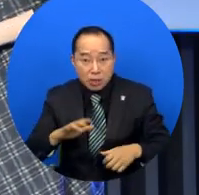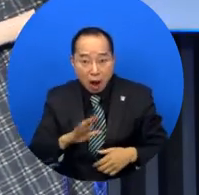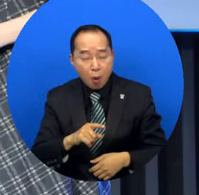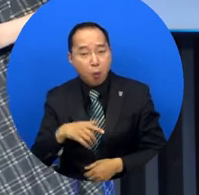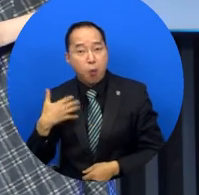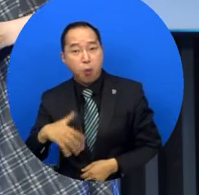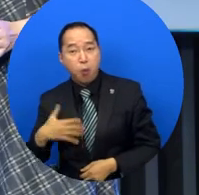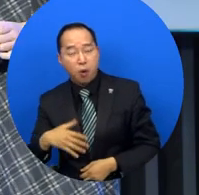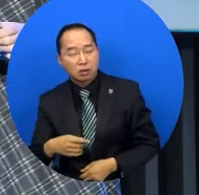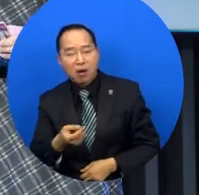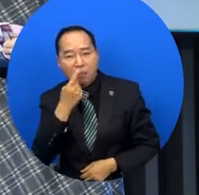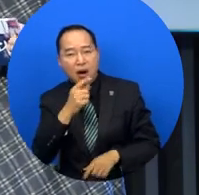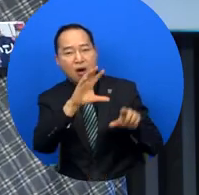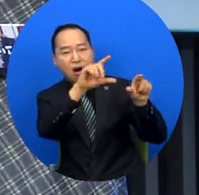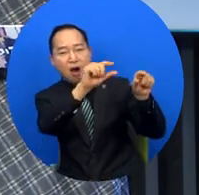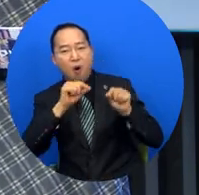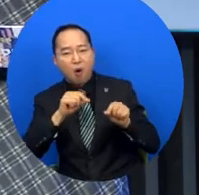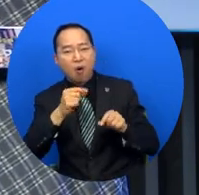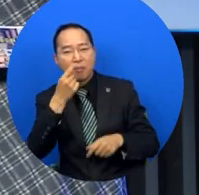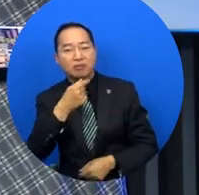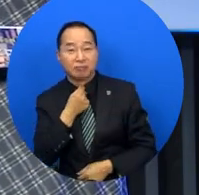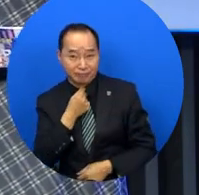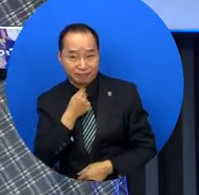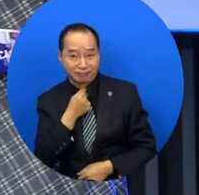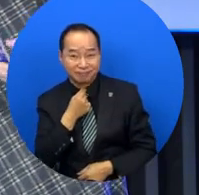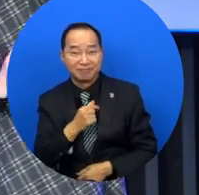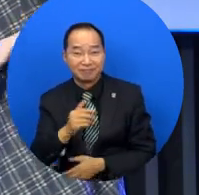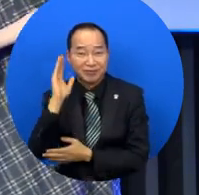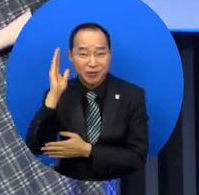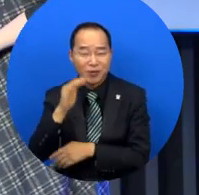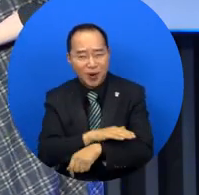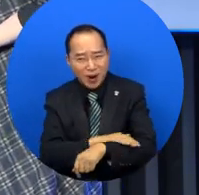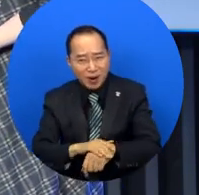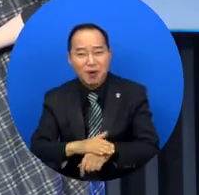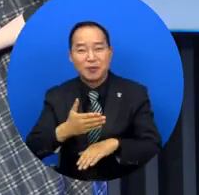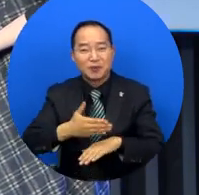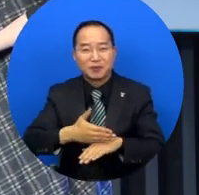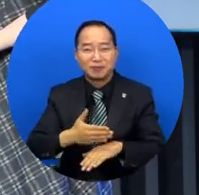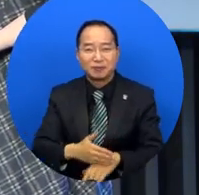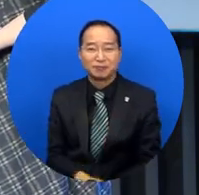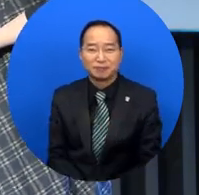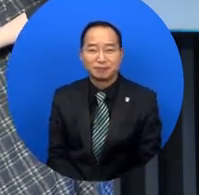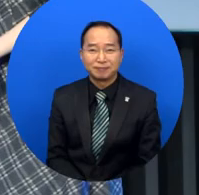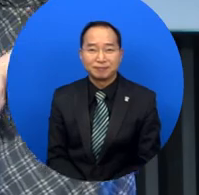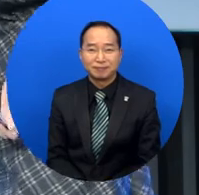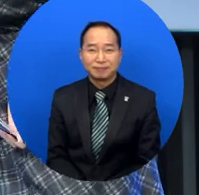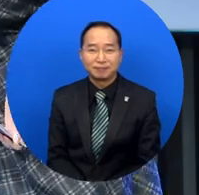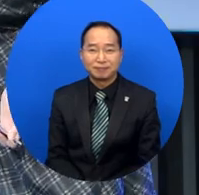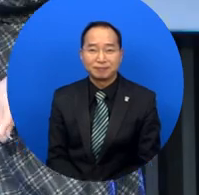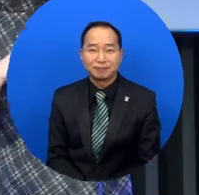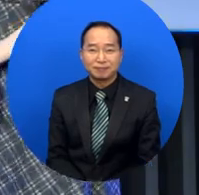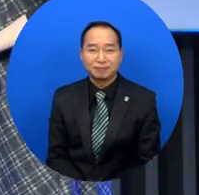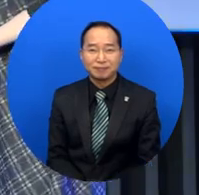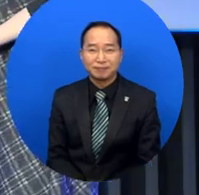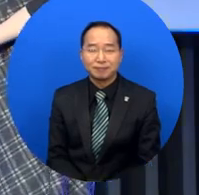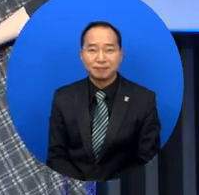모습을 보면서 아 나도 좀 배워야겠다라는 생각 들었습니다. 오늘 강연 정말 잘 들었습니다. 고맙습니다.